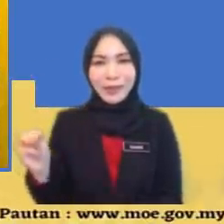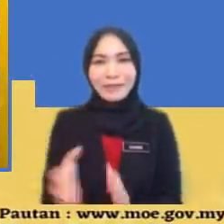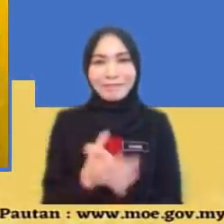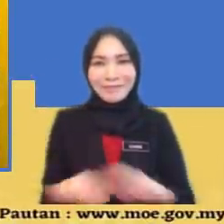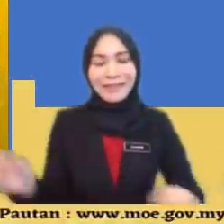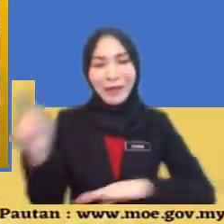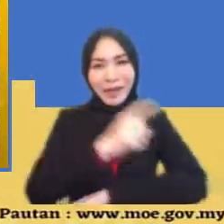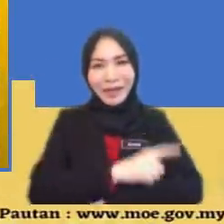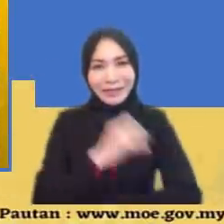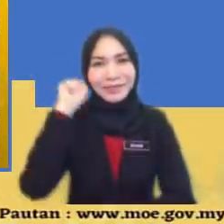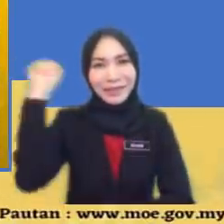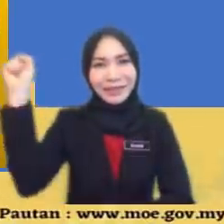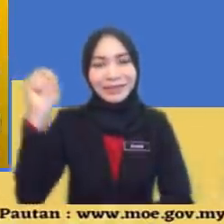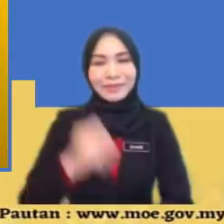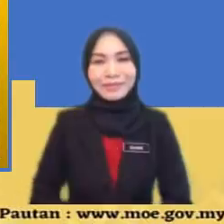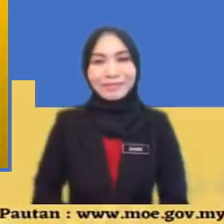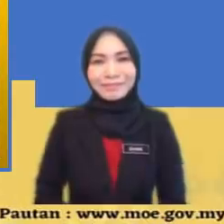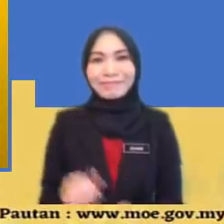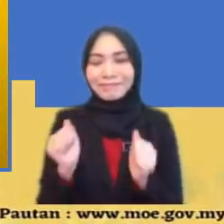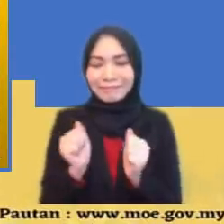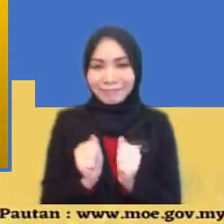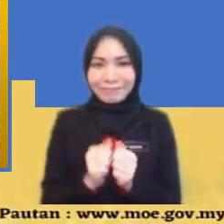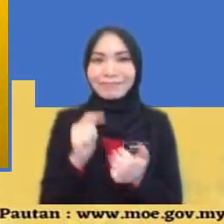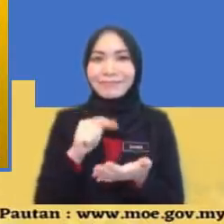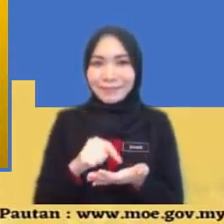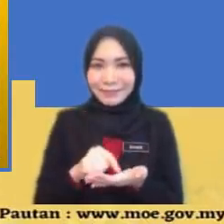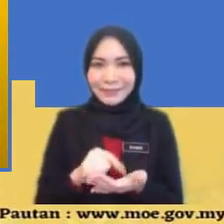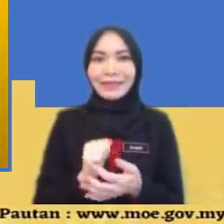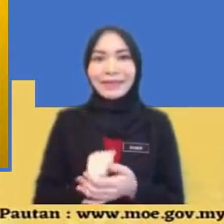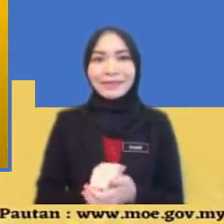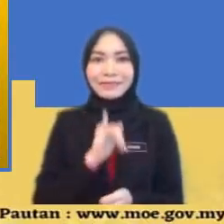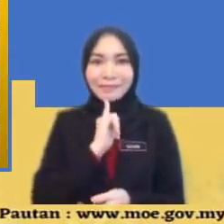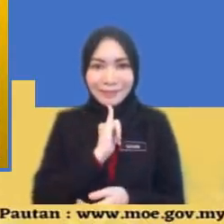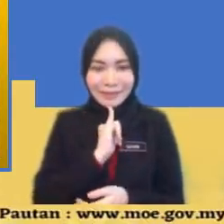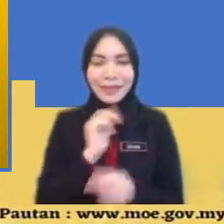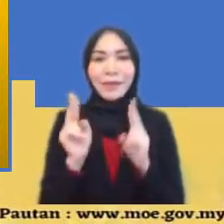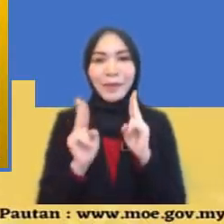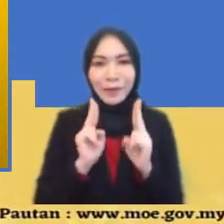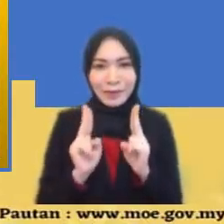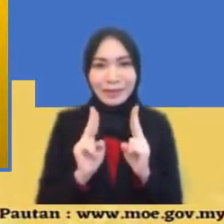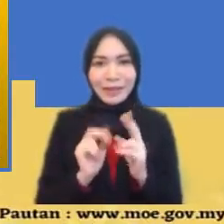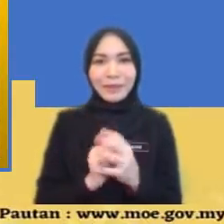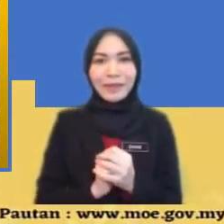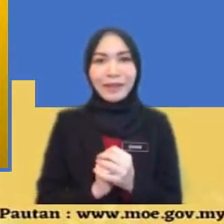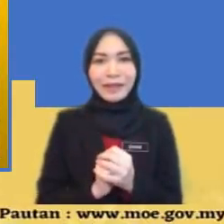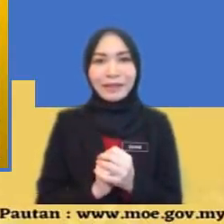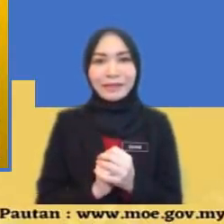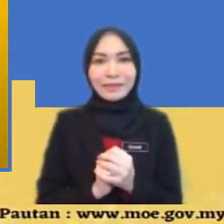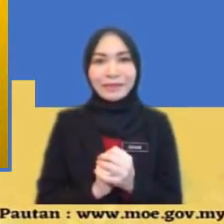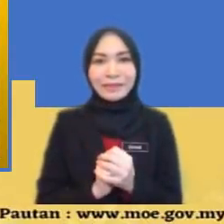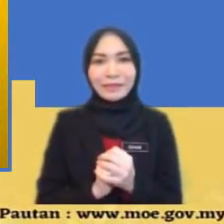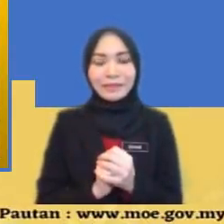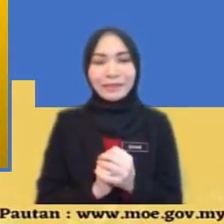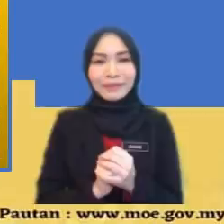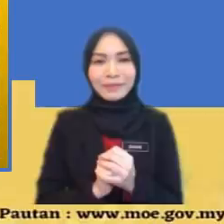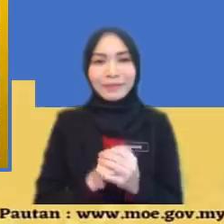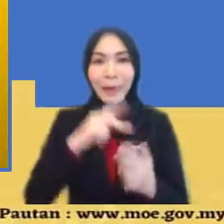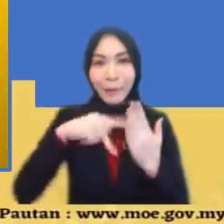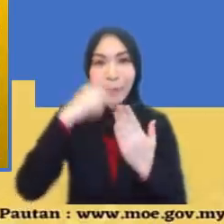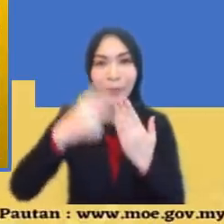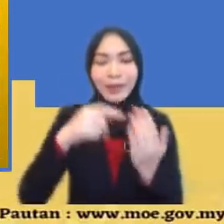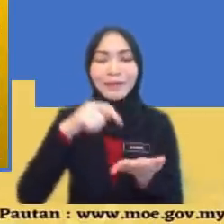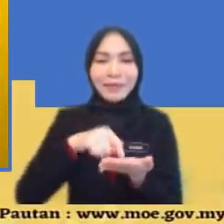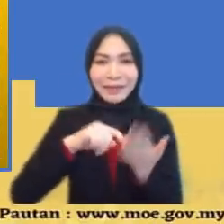merdeka dengan lafaz bismillah saya melancarkan program pemerkosaan pelaksanaan